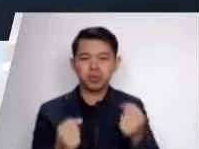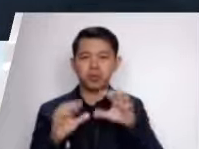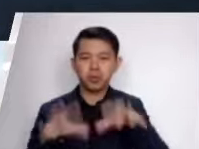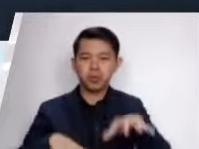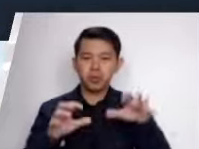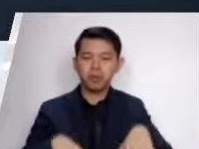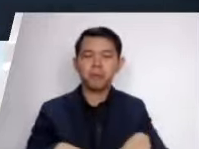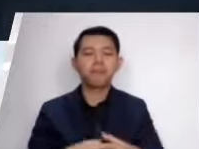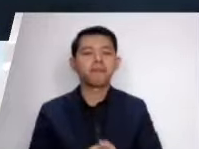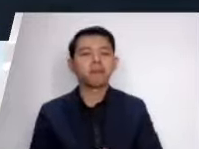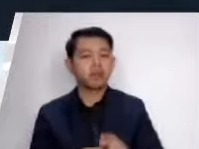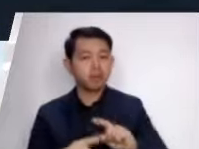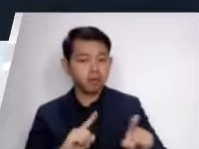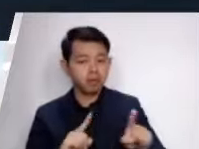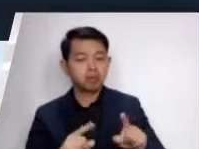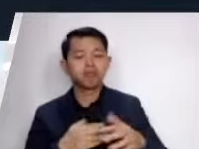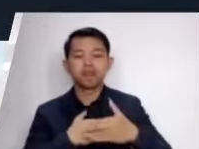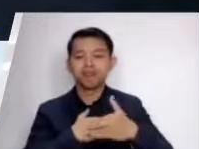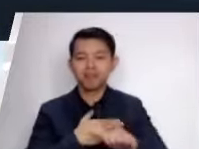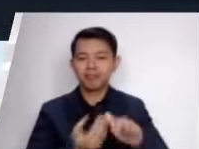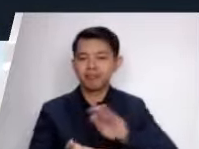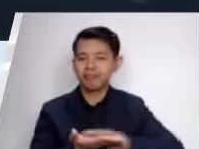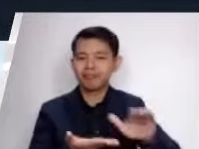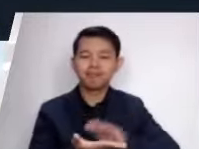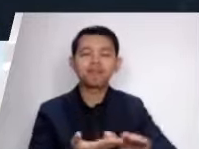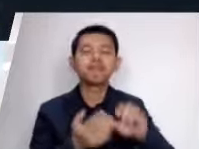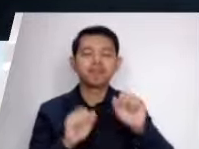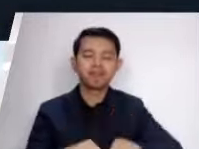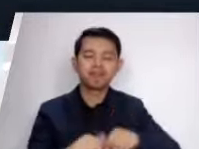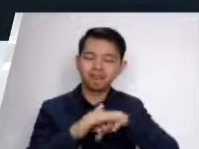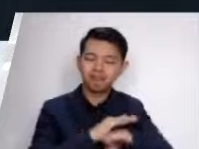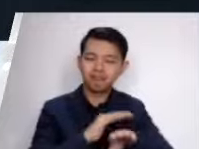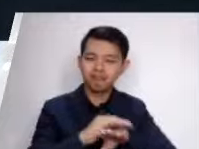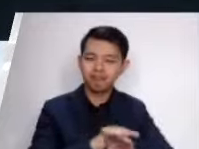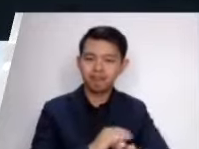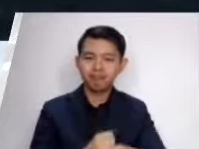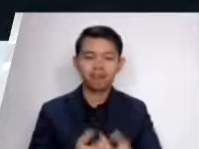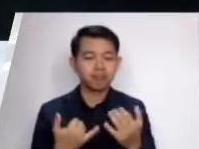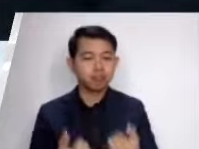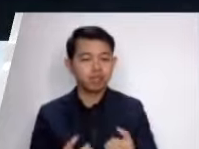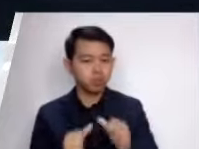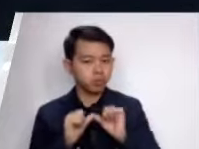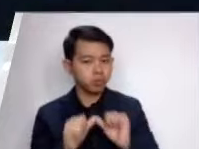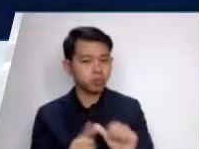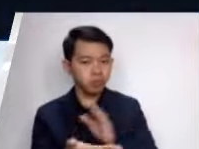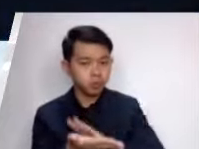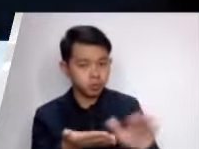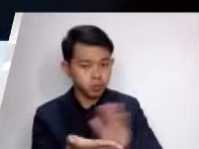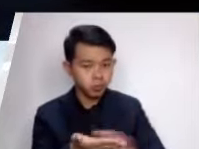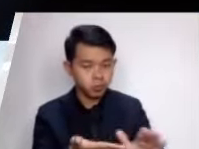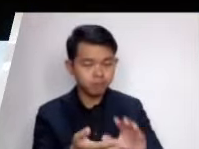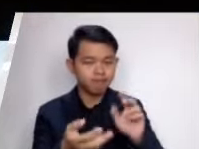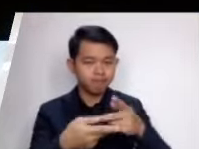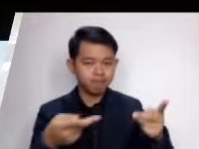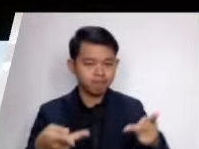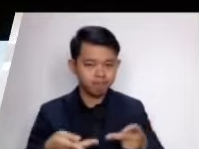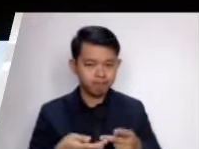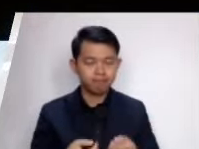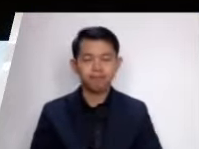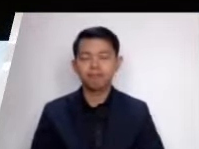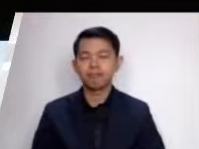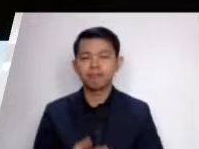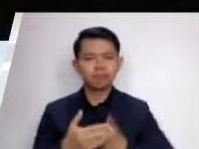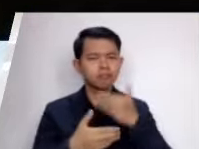clearing operations. Magpapatuloy ngayong araw ang total clearing operations sa lugar. Naging maputik naman ang kalsada sa